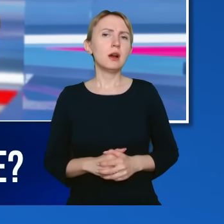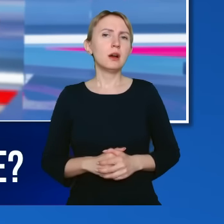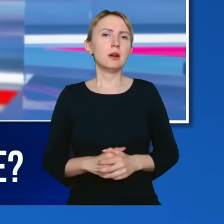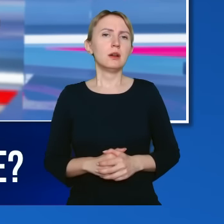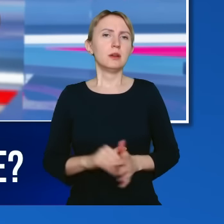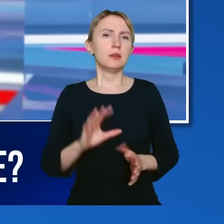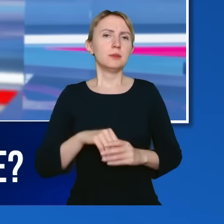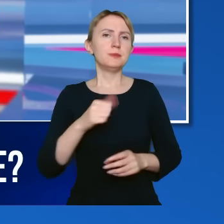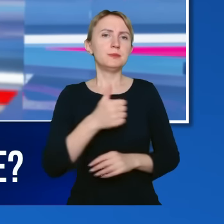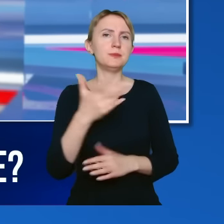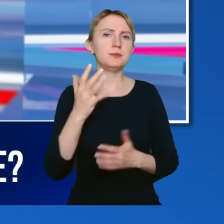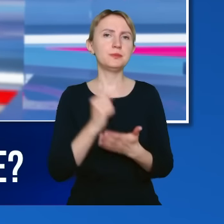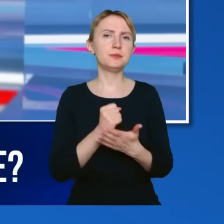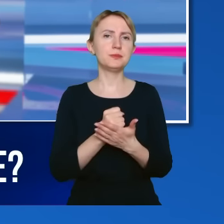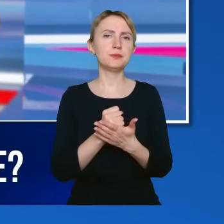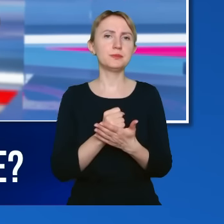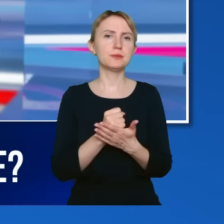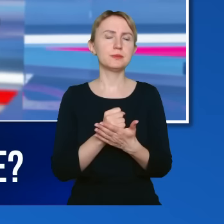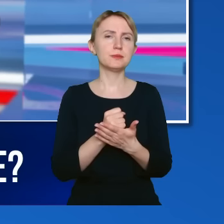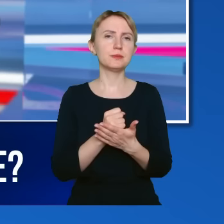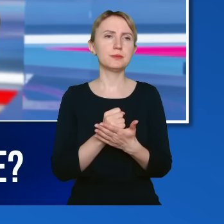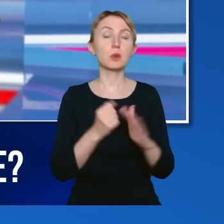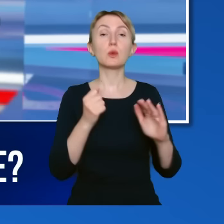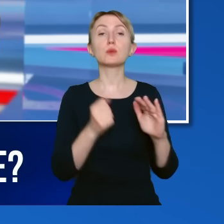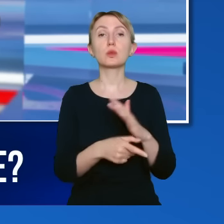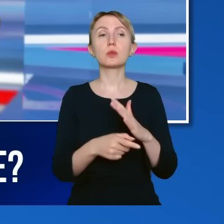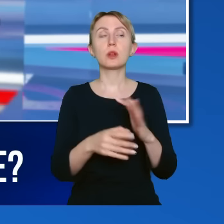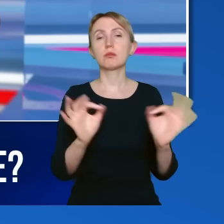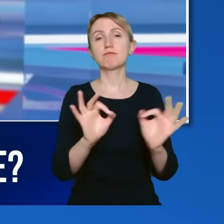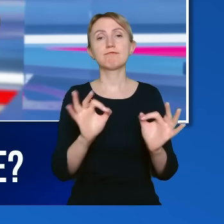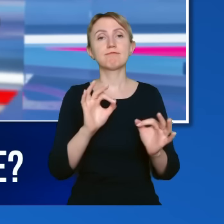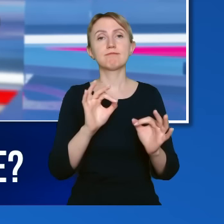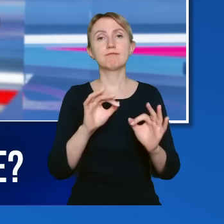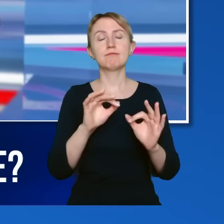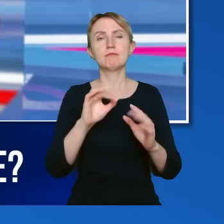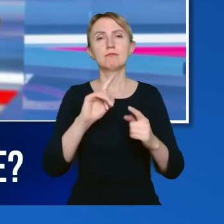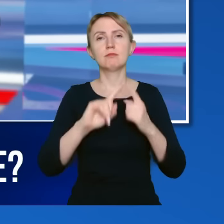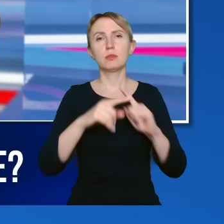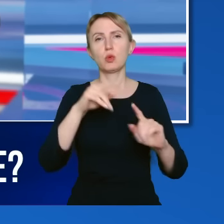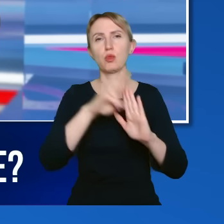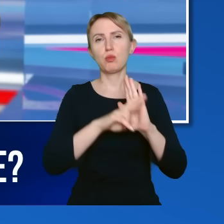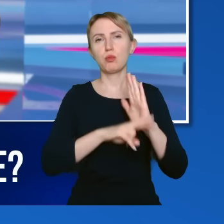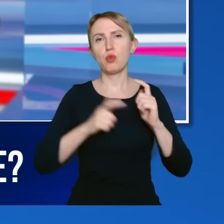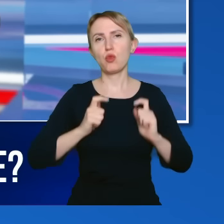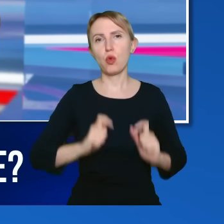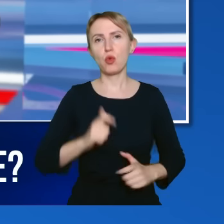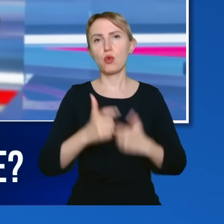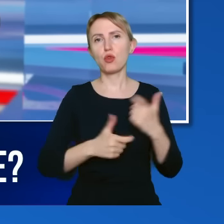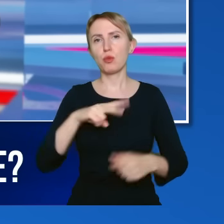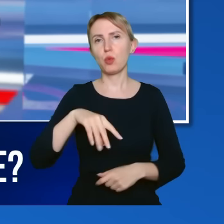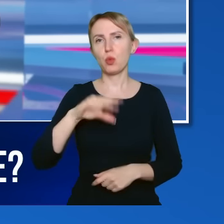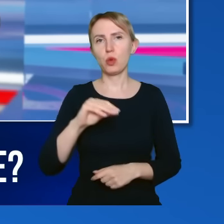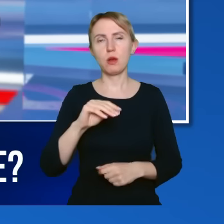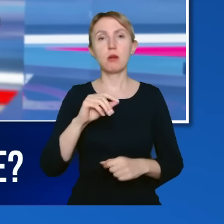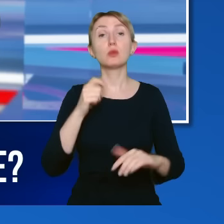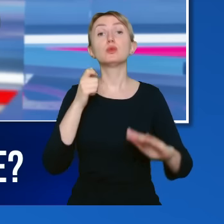przede wszystkim na dłuższą metę jest to skutek absurdalnej polityki przeregulowywania rolnictwa, którą prowadzi Unia Europejska. Skutkiem